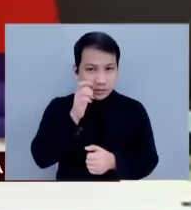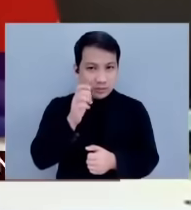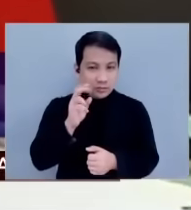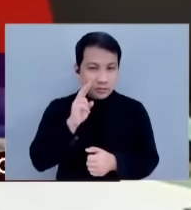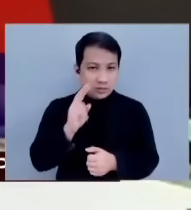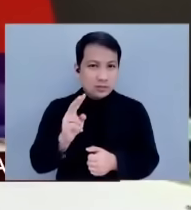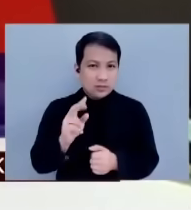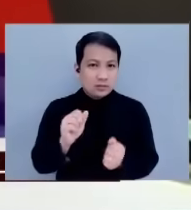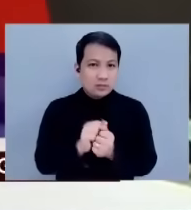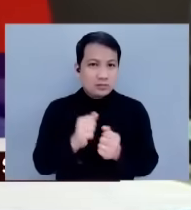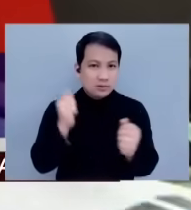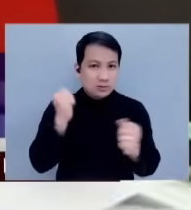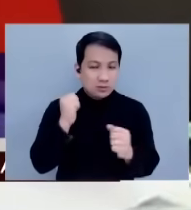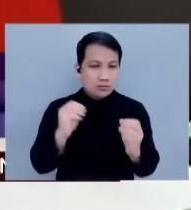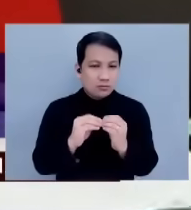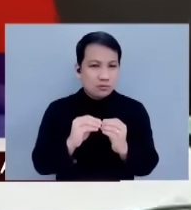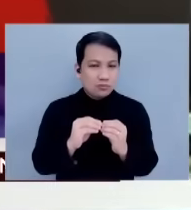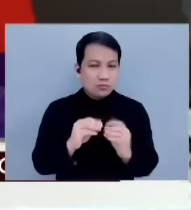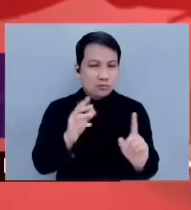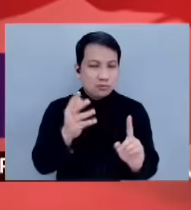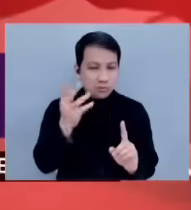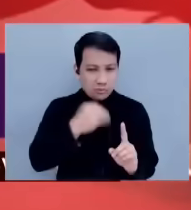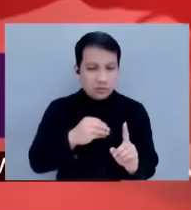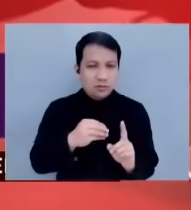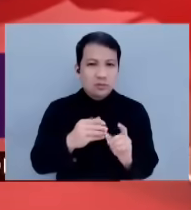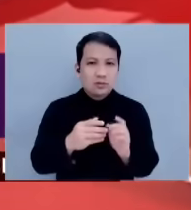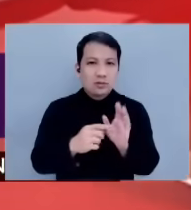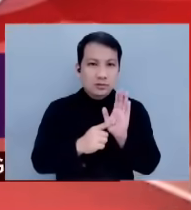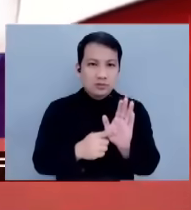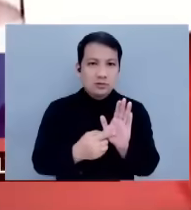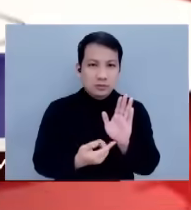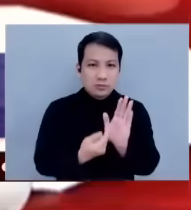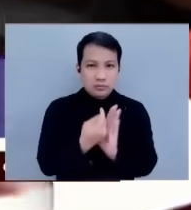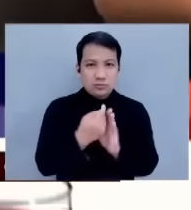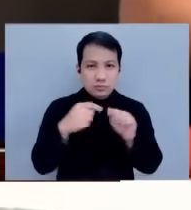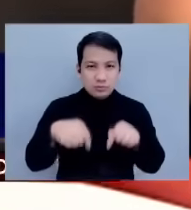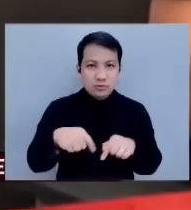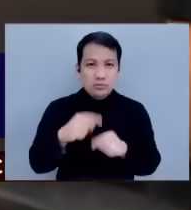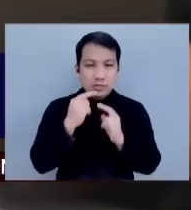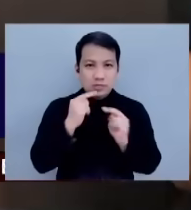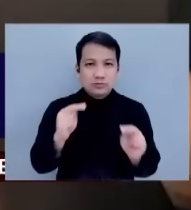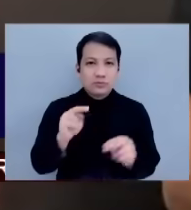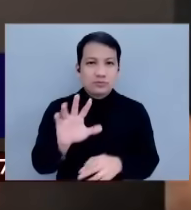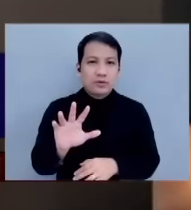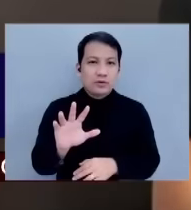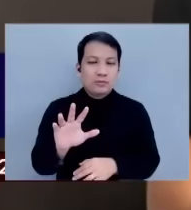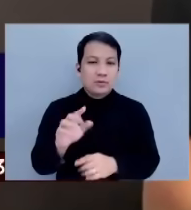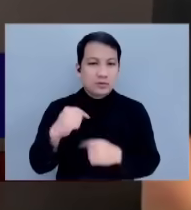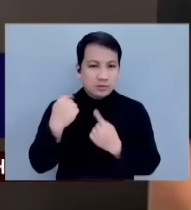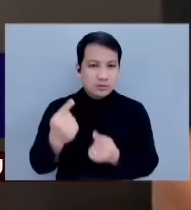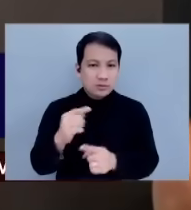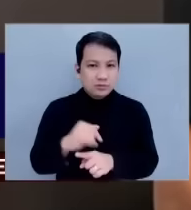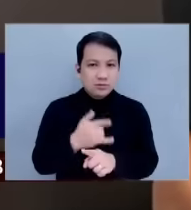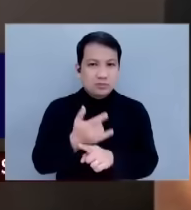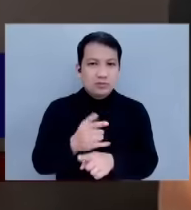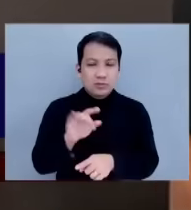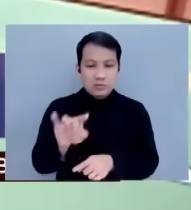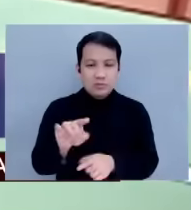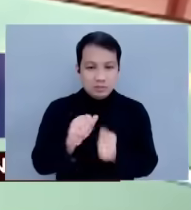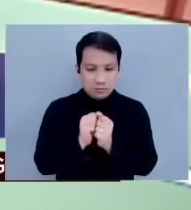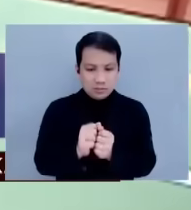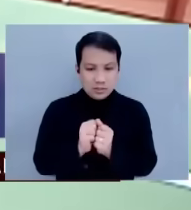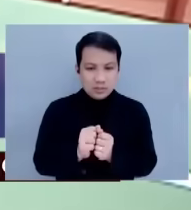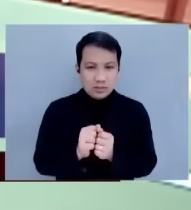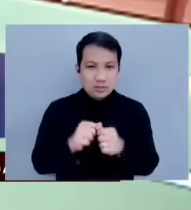pa ang mga exclusive at mas makatotohanang pagbabalita dito sa News 5. Simula January 8, makakasama na natin si